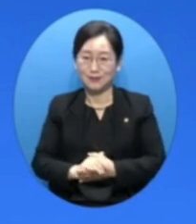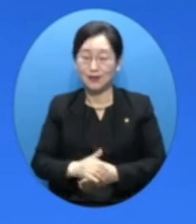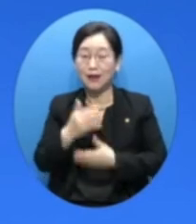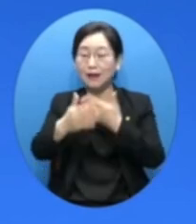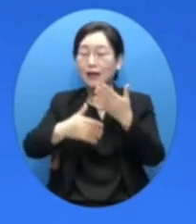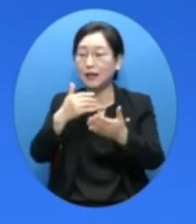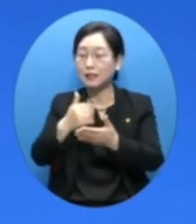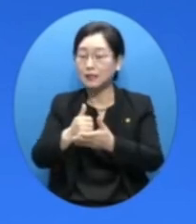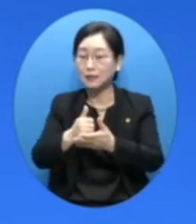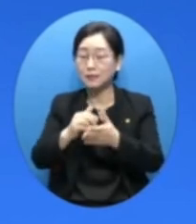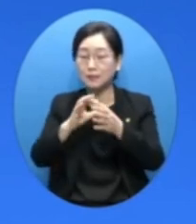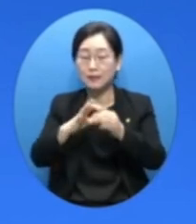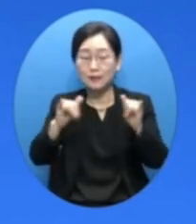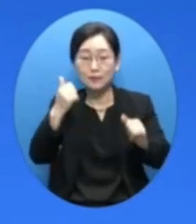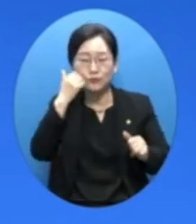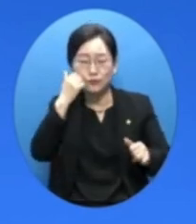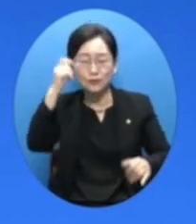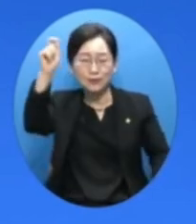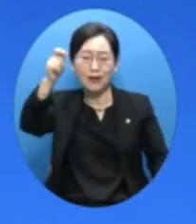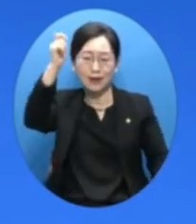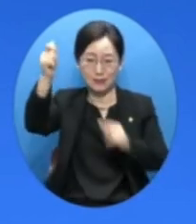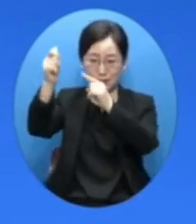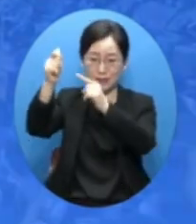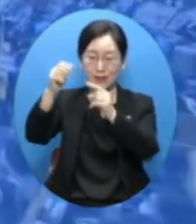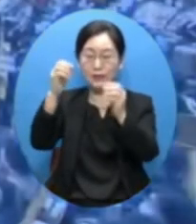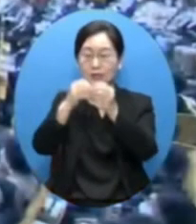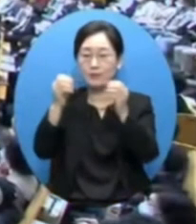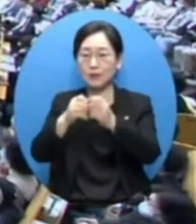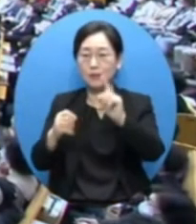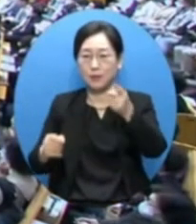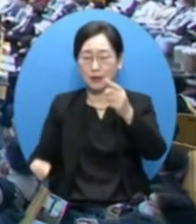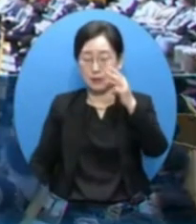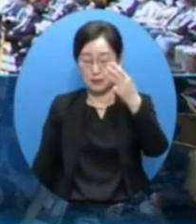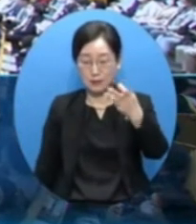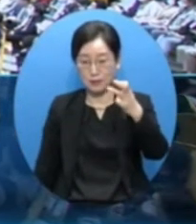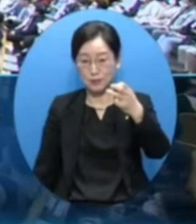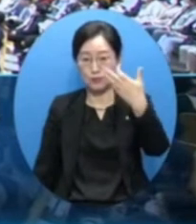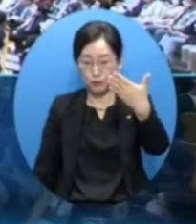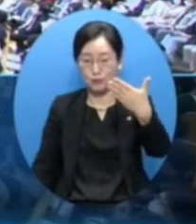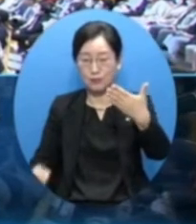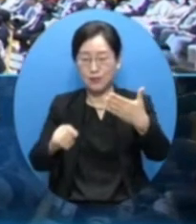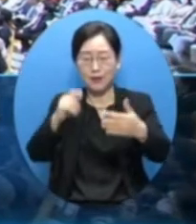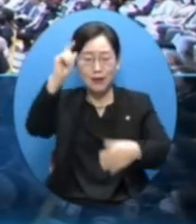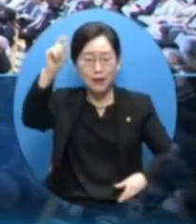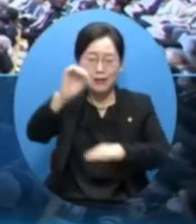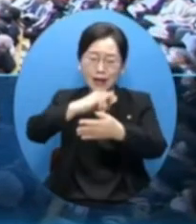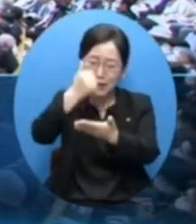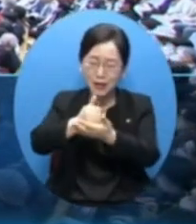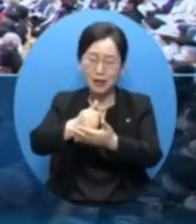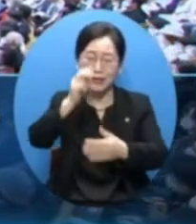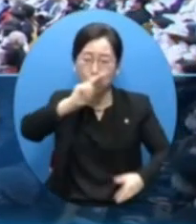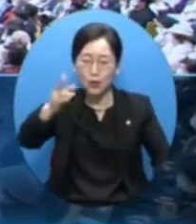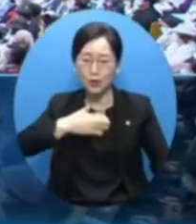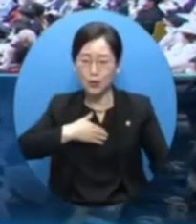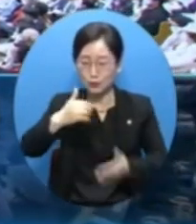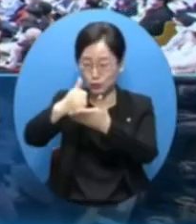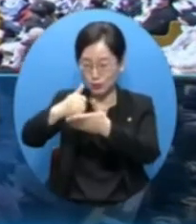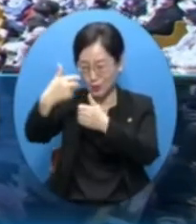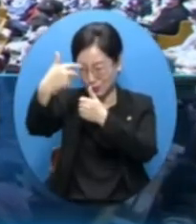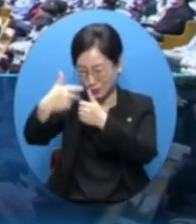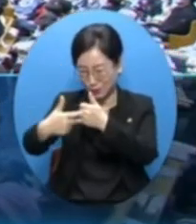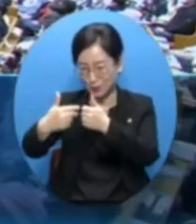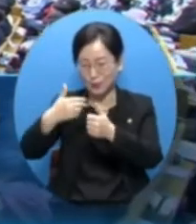하나님의 사람 다윗이 시편 139편에 이렇게 고백합니다. 야훼여 주께서 나를 살펴보셨으므로